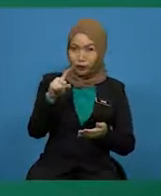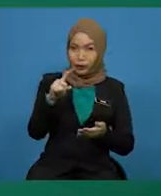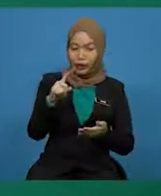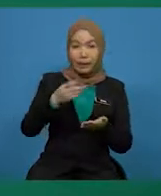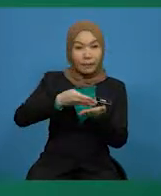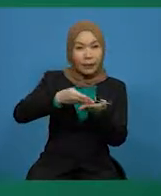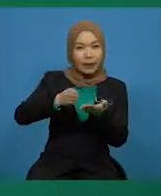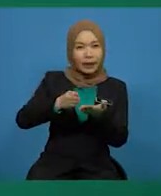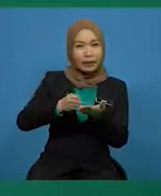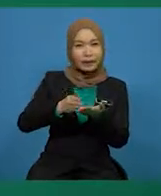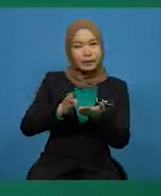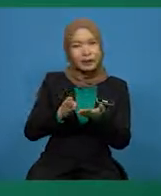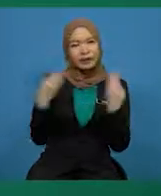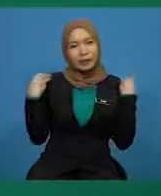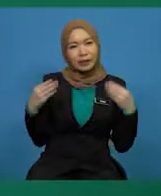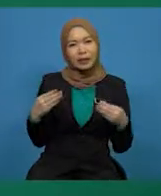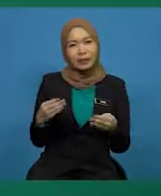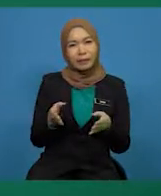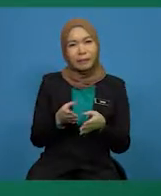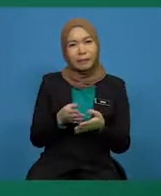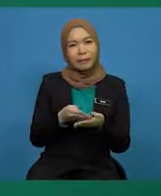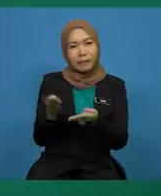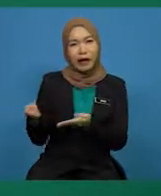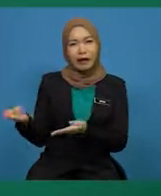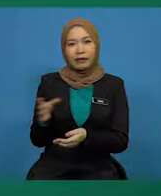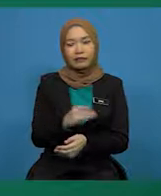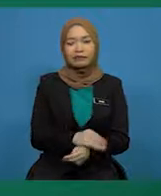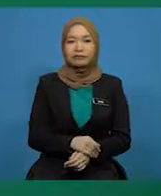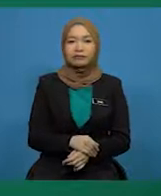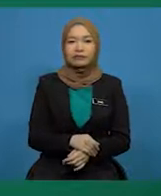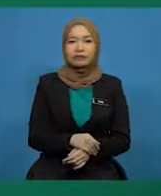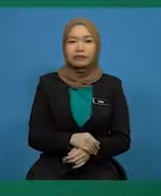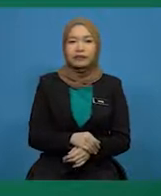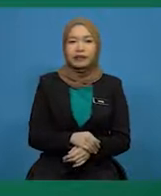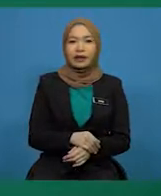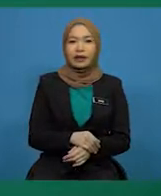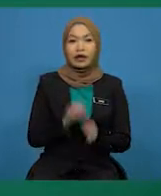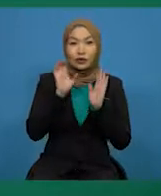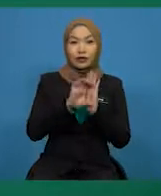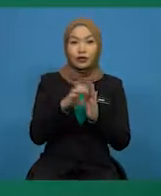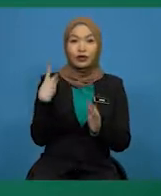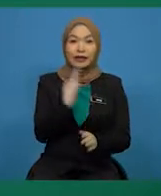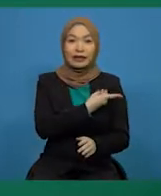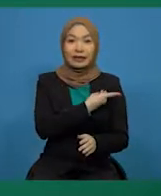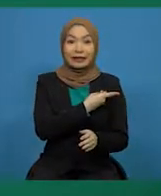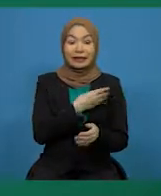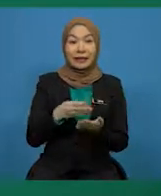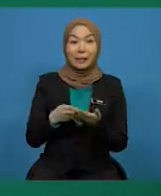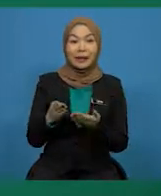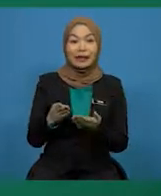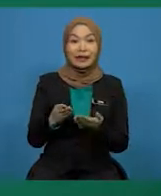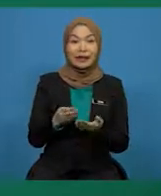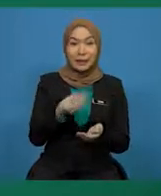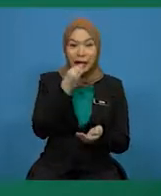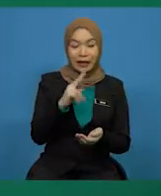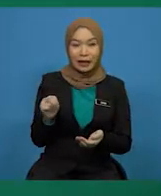membeli barang dan perkhidmatan. Contohnya, kita meminta wang untuk membeli makanan.